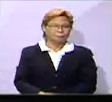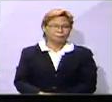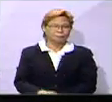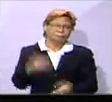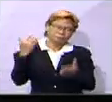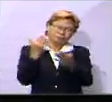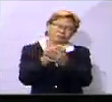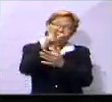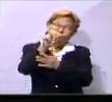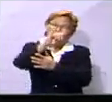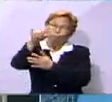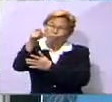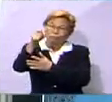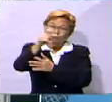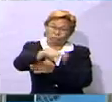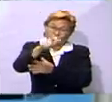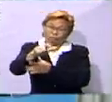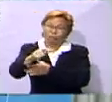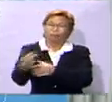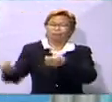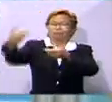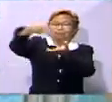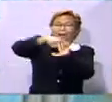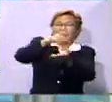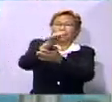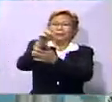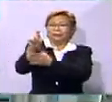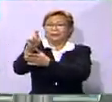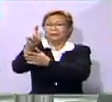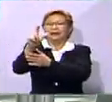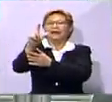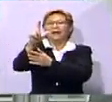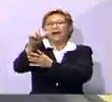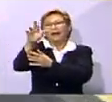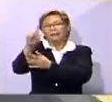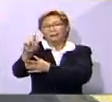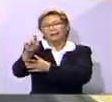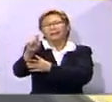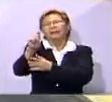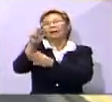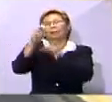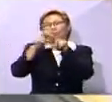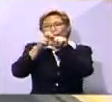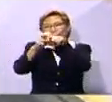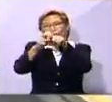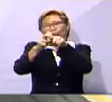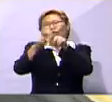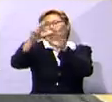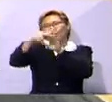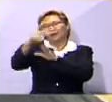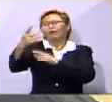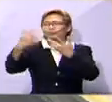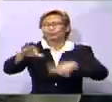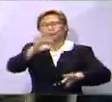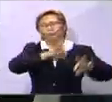Hampir 30 juta penumpang yang menggunakan perkhidmatan MRT, LRT, BRT dan monorail rapid KL telah memperoleh